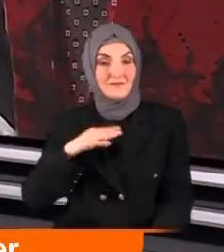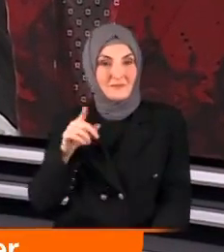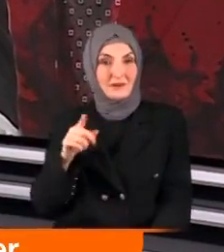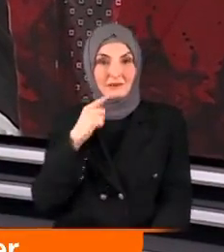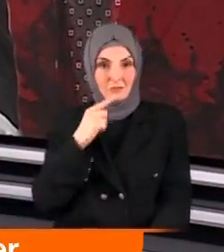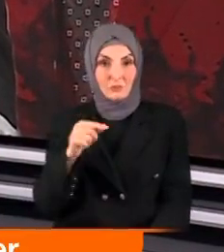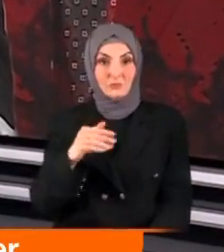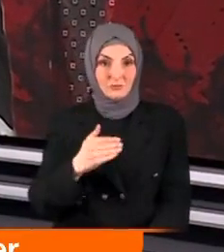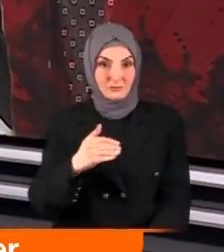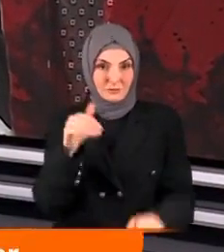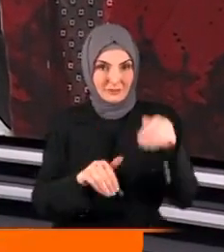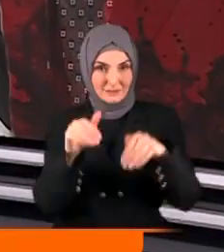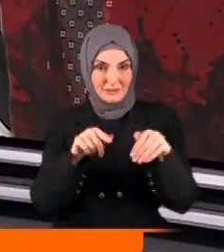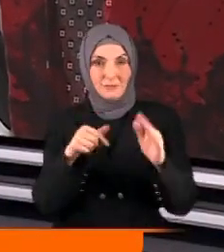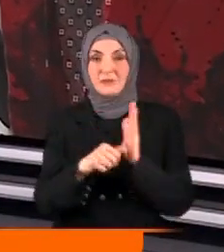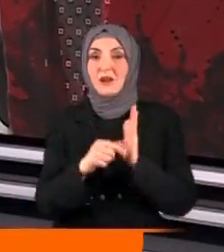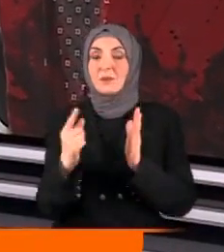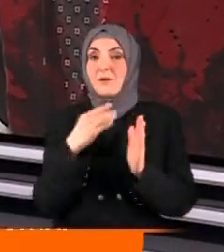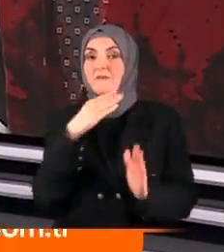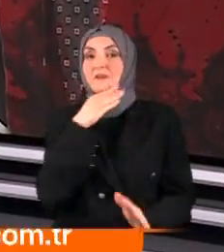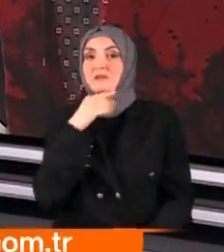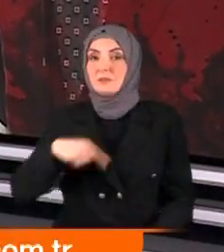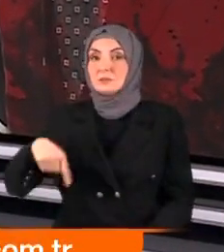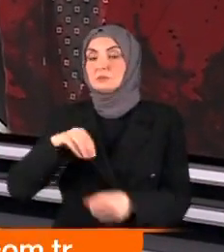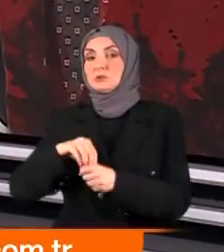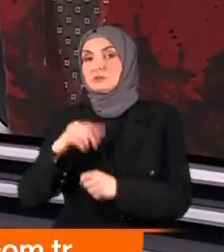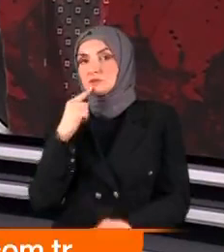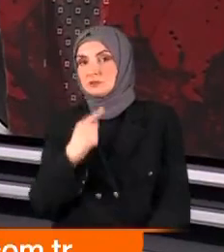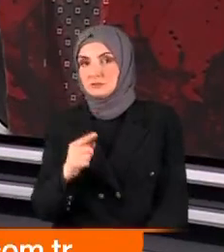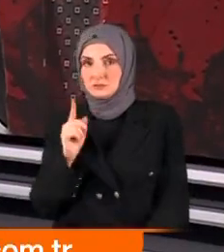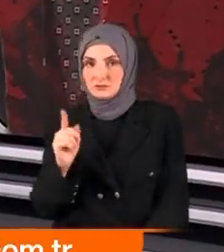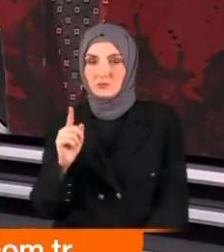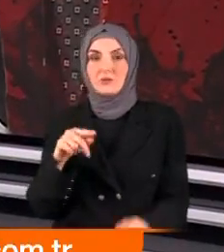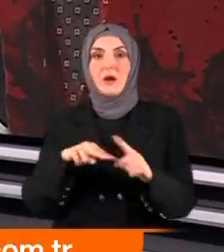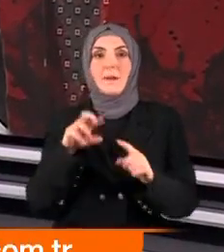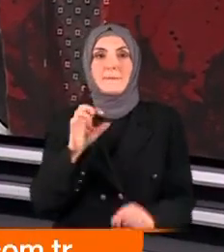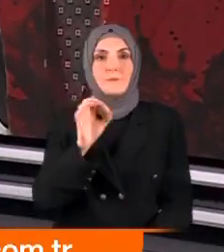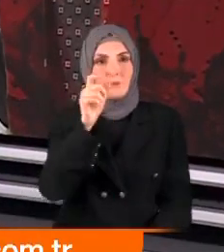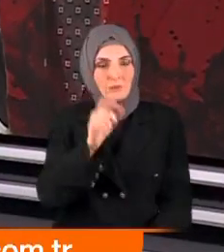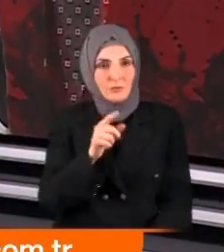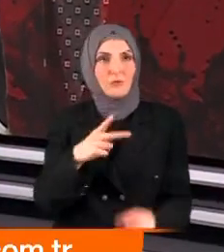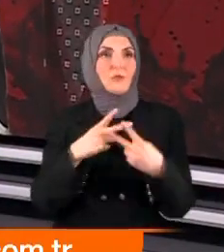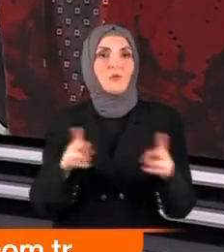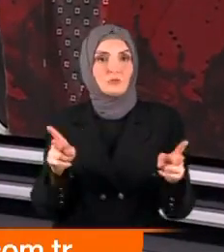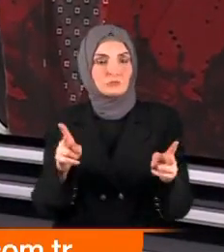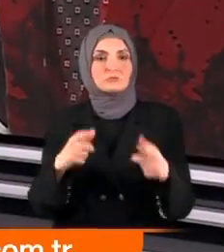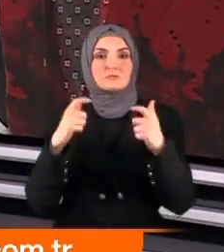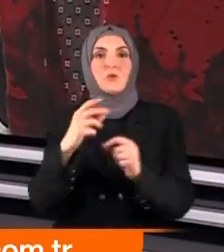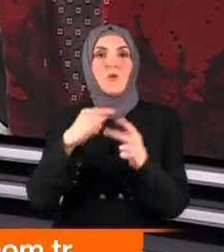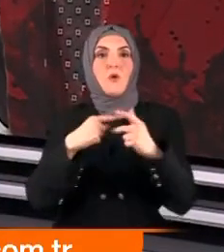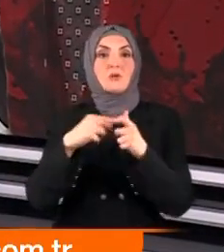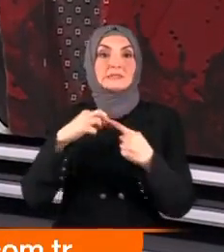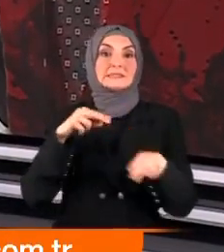olduğu. HDP ise Öcalan'a özgürlük ve özellik taleplerini her fırsatta dile getiriyor ve bunu açık bir tehdit dili